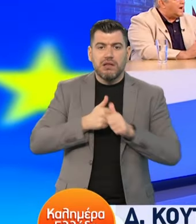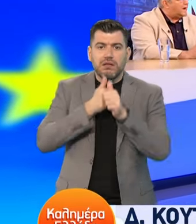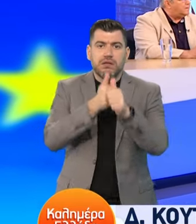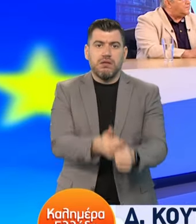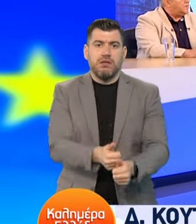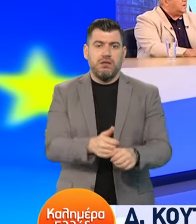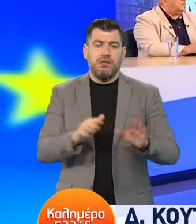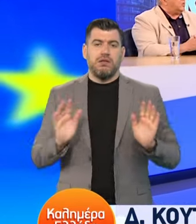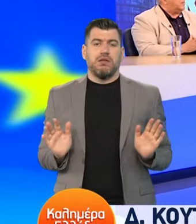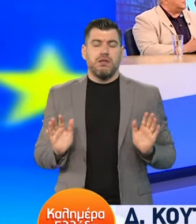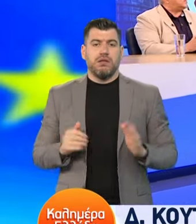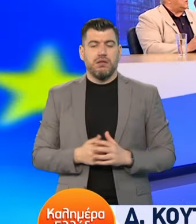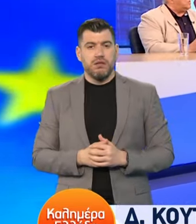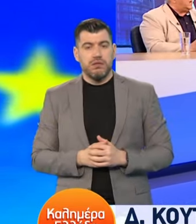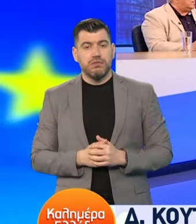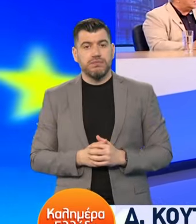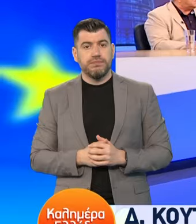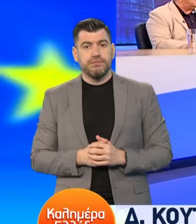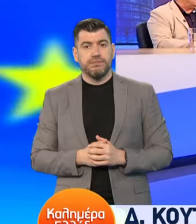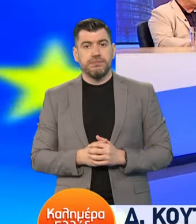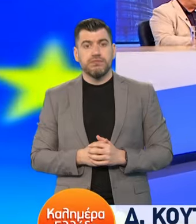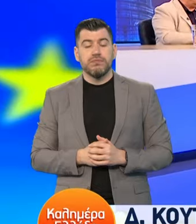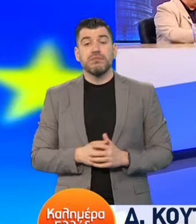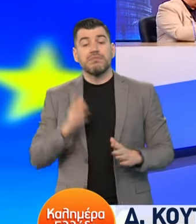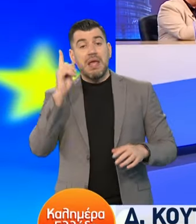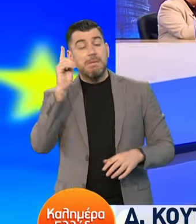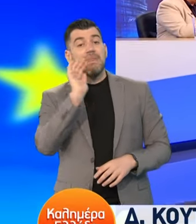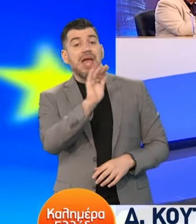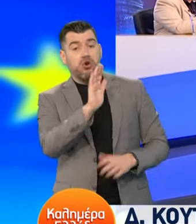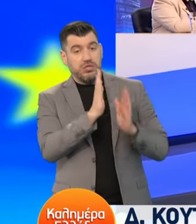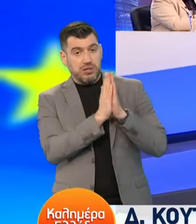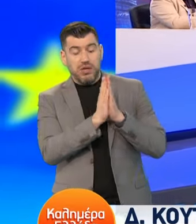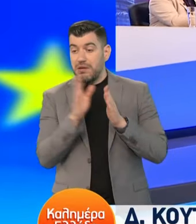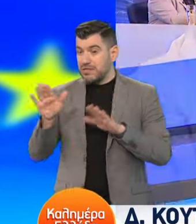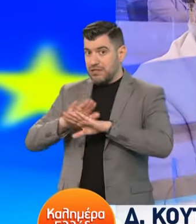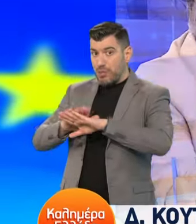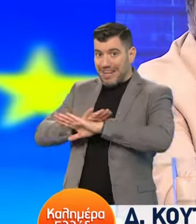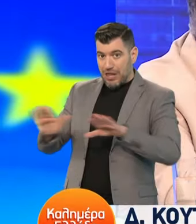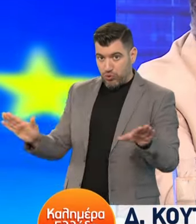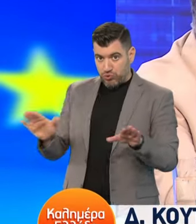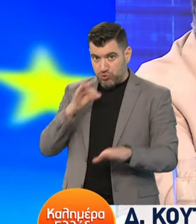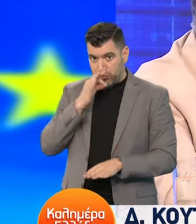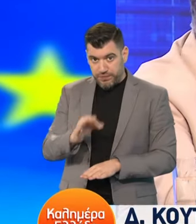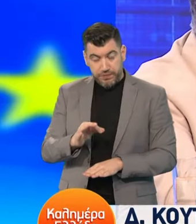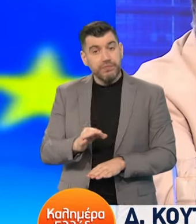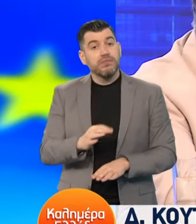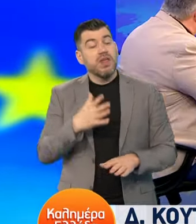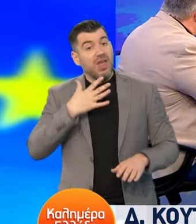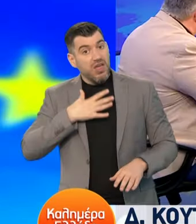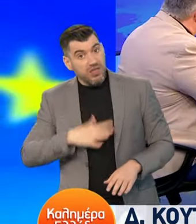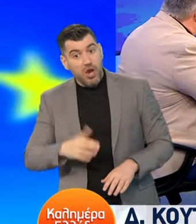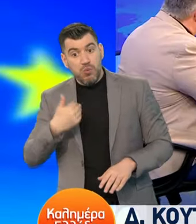κοινοβουλίων. Άρα, λοιπόν, εμείς θέλουμε να είμαστε... Μία ερώτηση απλώς πολύ πρακτική. Να τελειώσω αυτό. Έλατε. Θέλουμε να είμαστε και εκεί